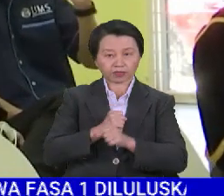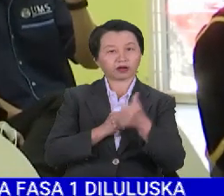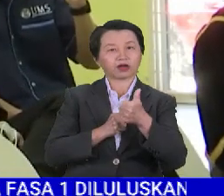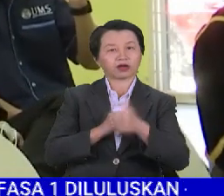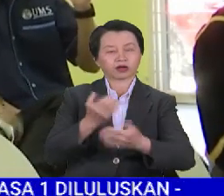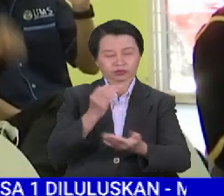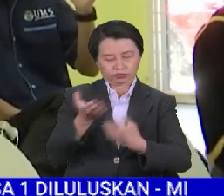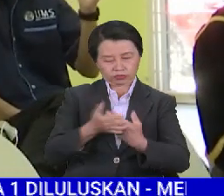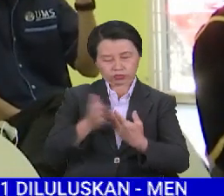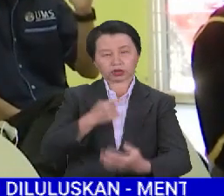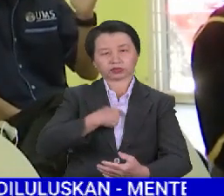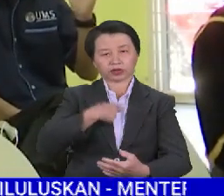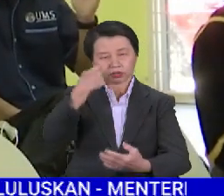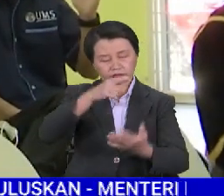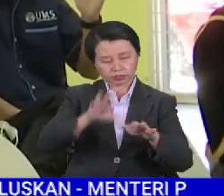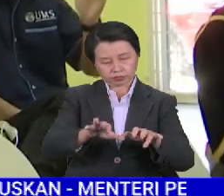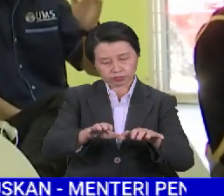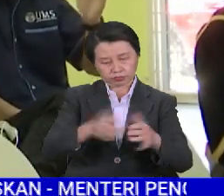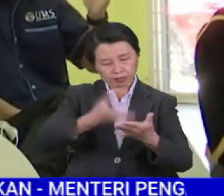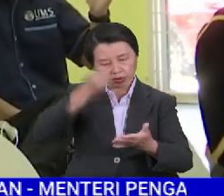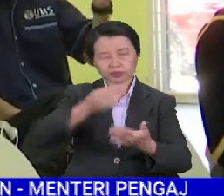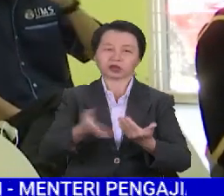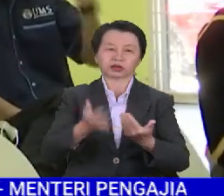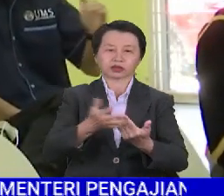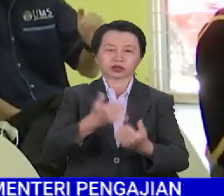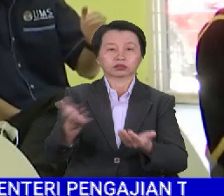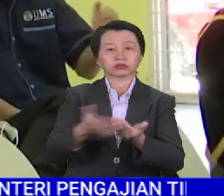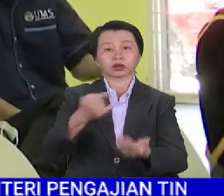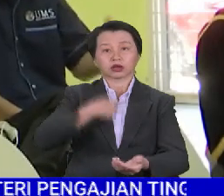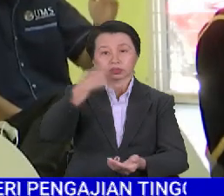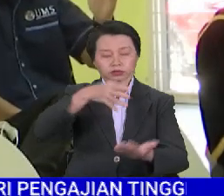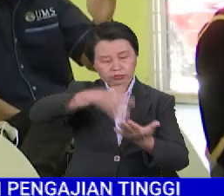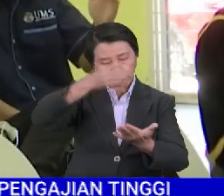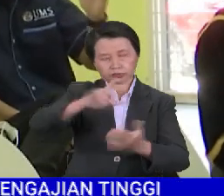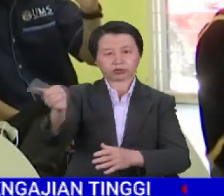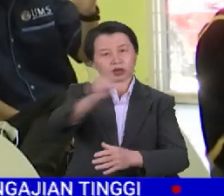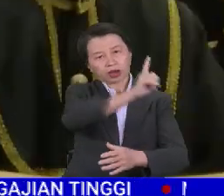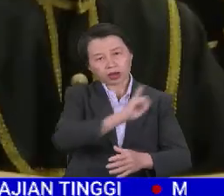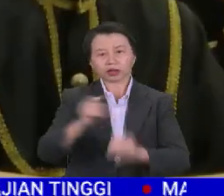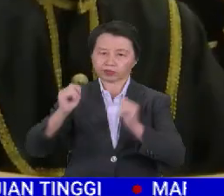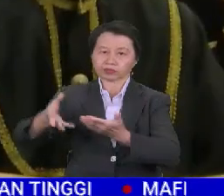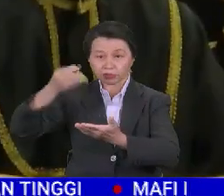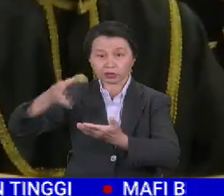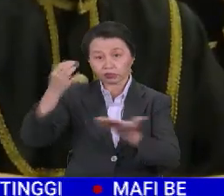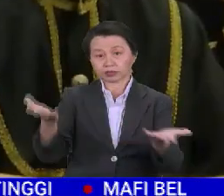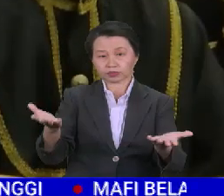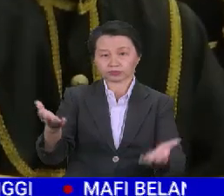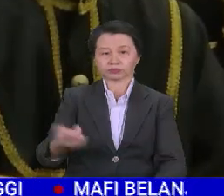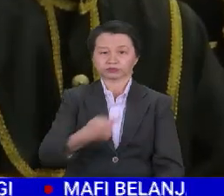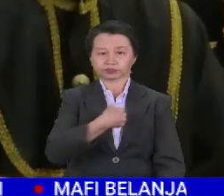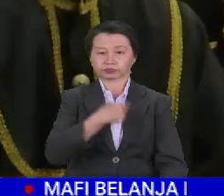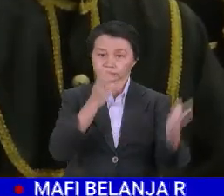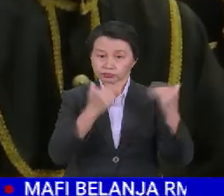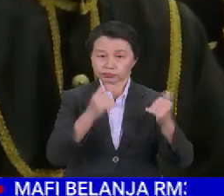memudahkan saya pembelajaran saya dan juga memudahkan saya untuk belajar dimana-mana saja saya amat berharap supaya